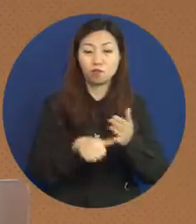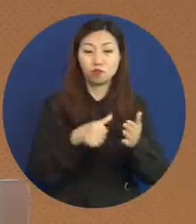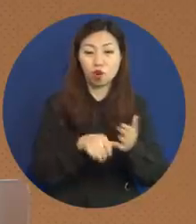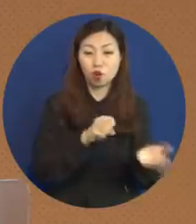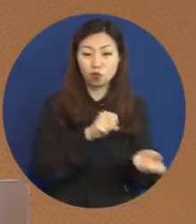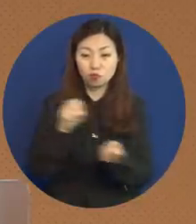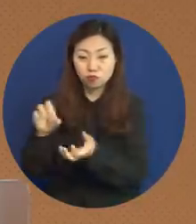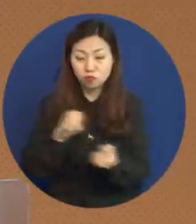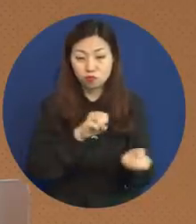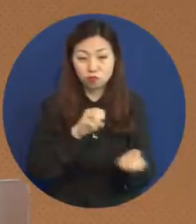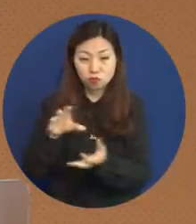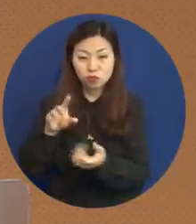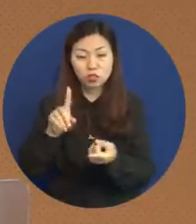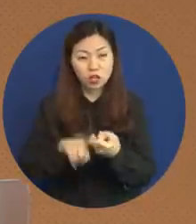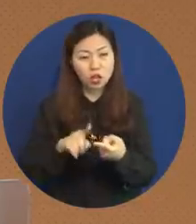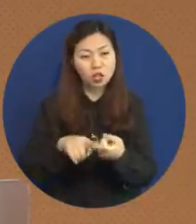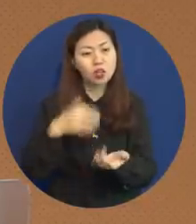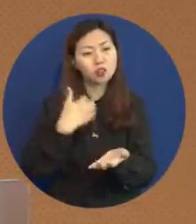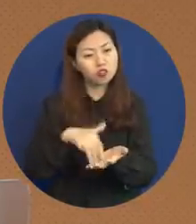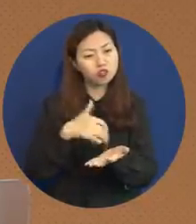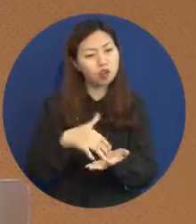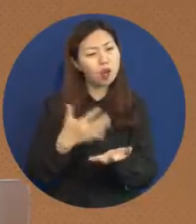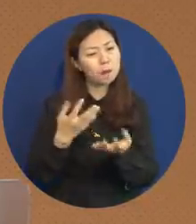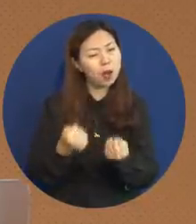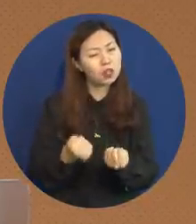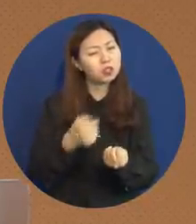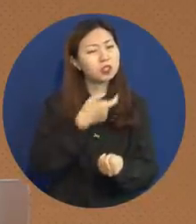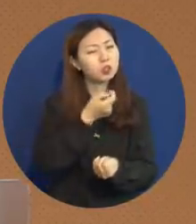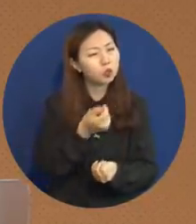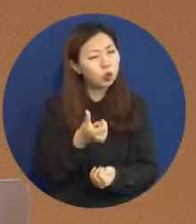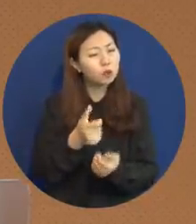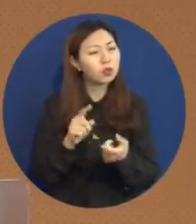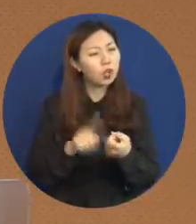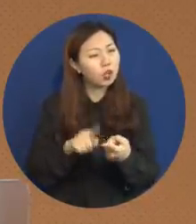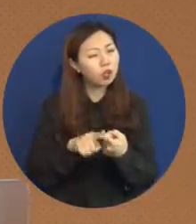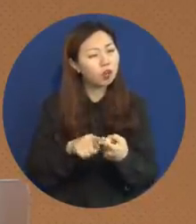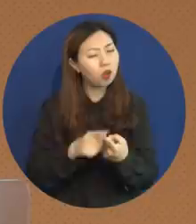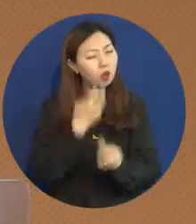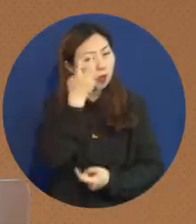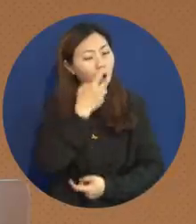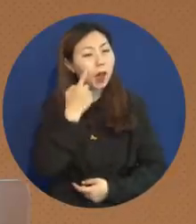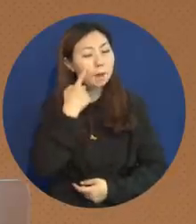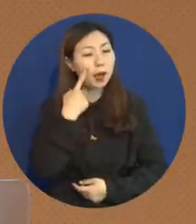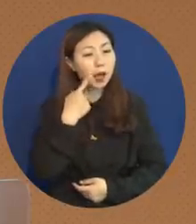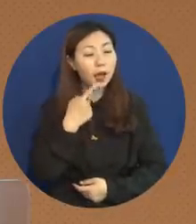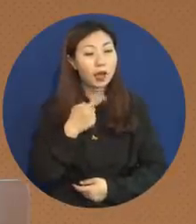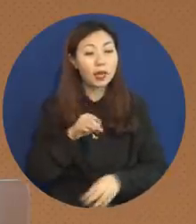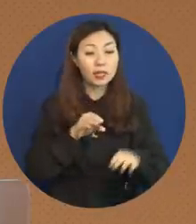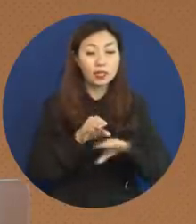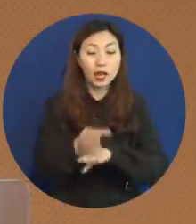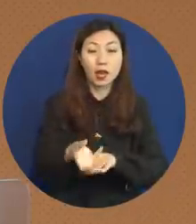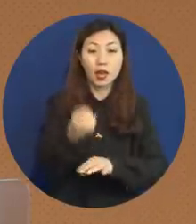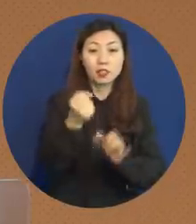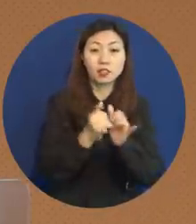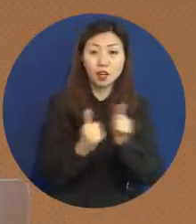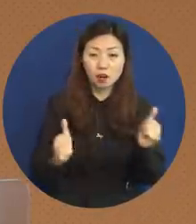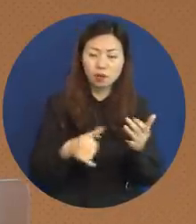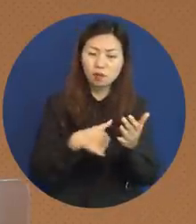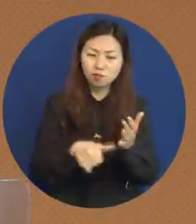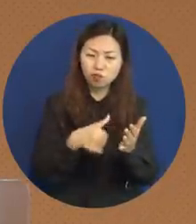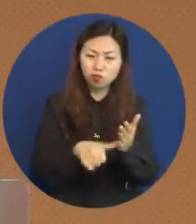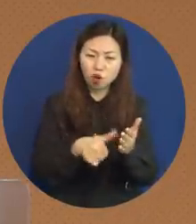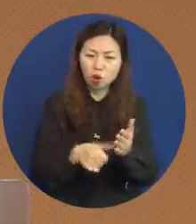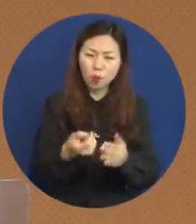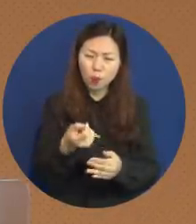많은지 적은지 좀 체크를 해보지. 그러니까네 차 가진 사람들이 지금 물건이